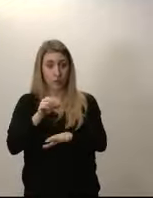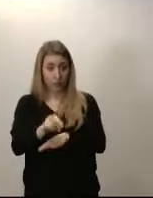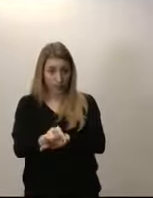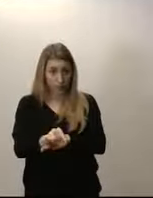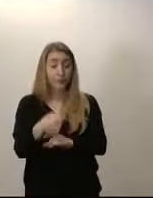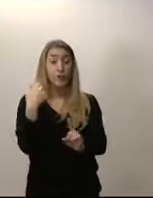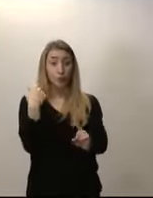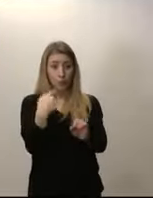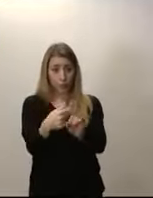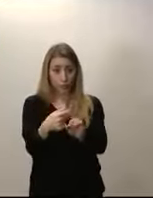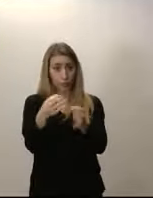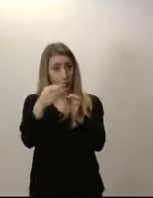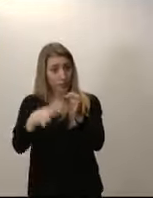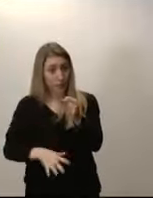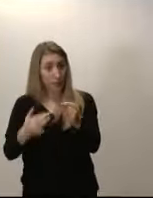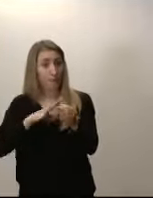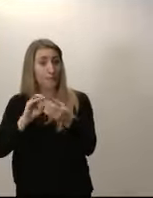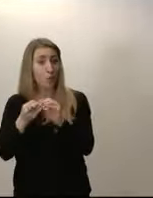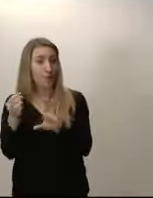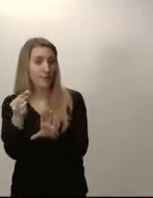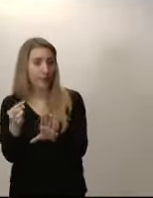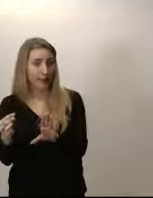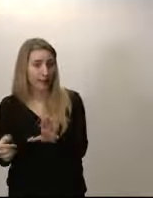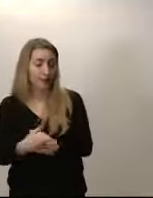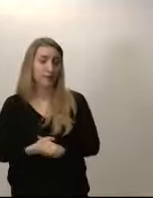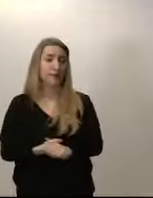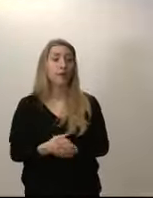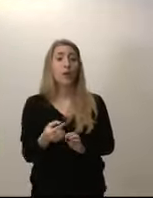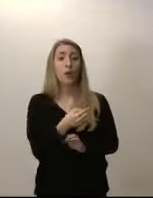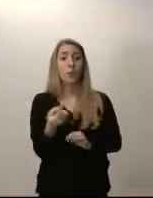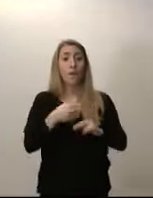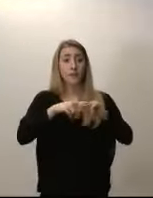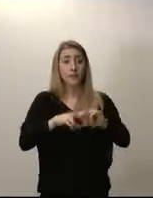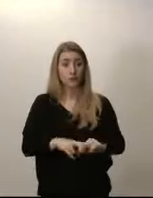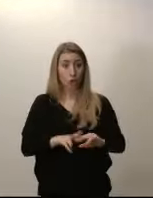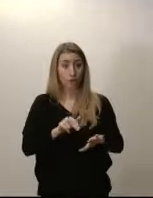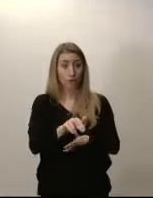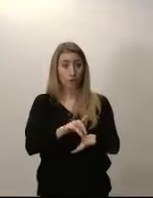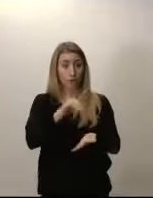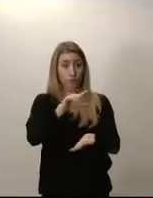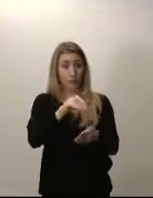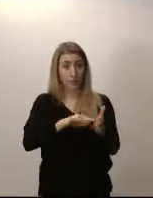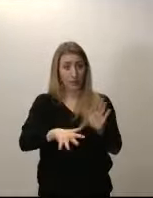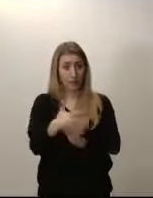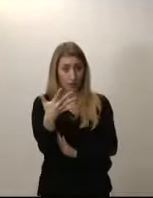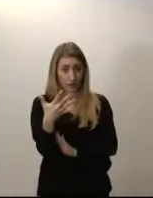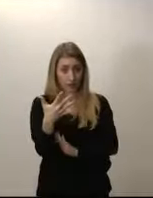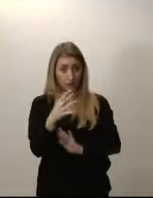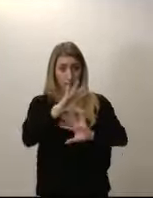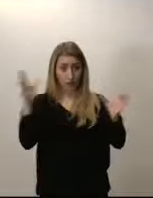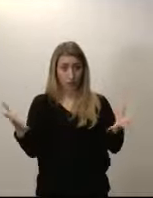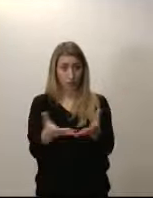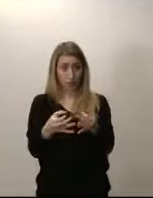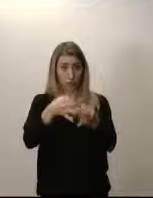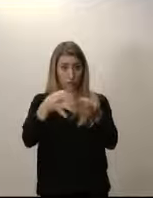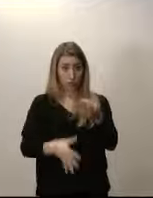plus le résultat, mais qui est négatif, moins le solde à réaliser 2015. Ceci donc conduit à un